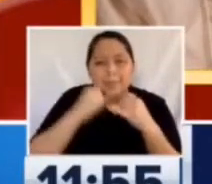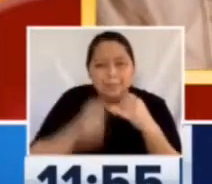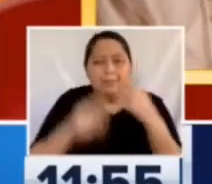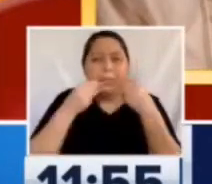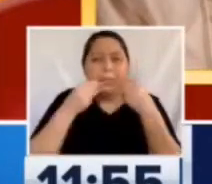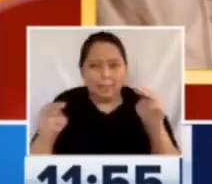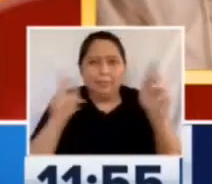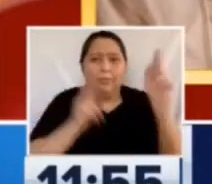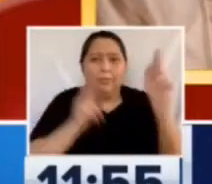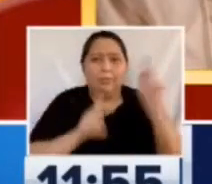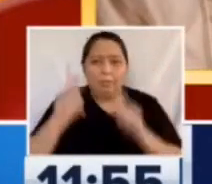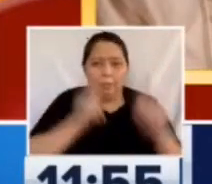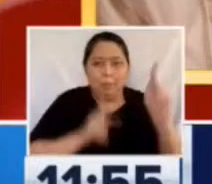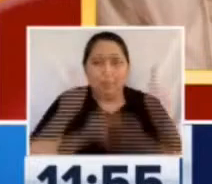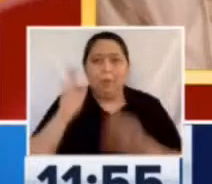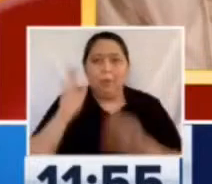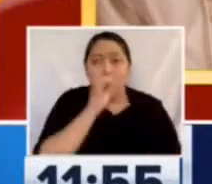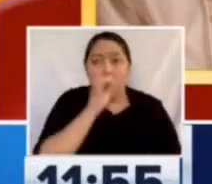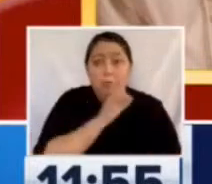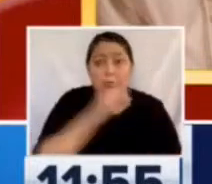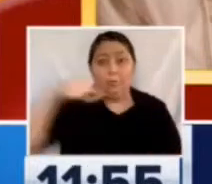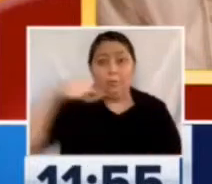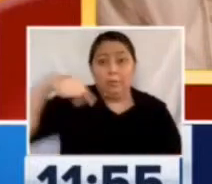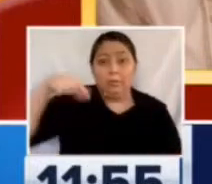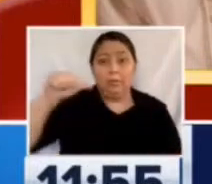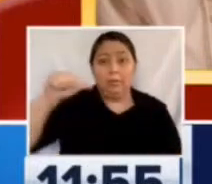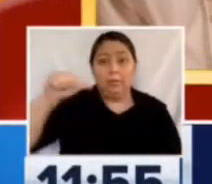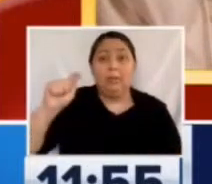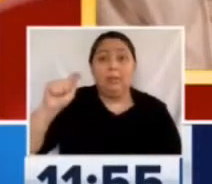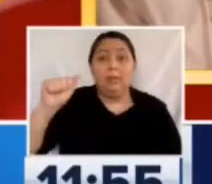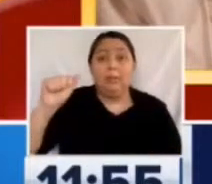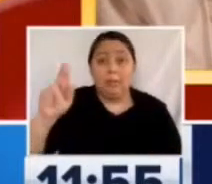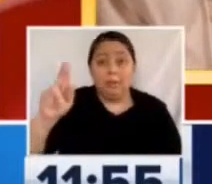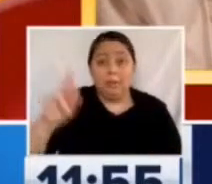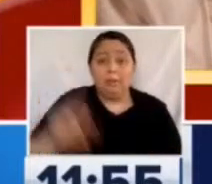ay palaging